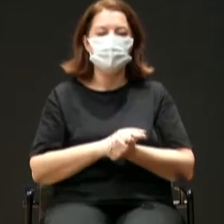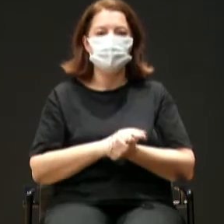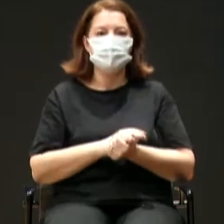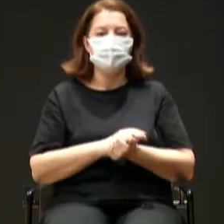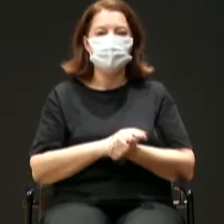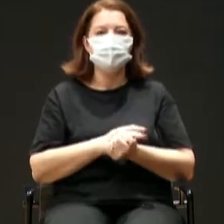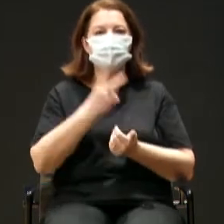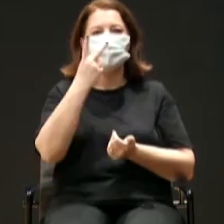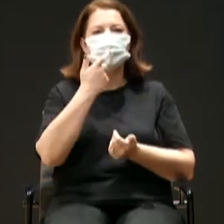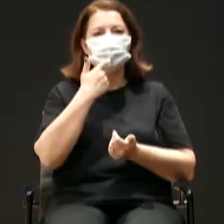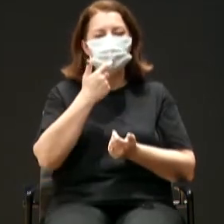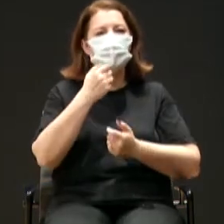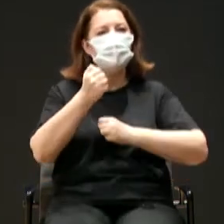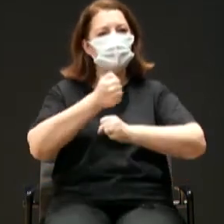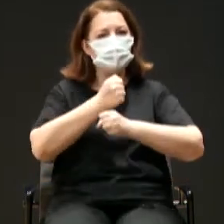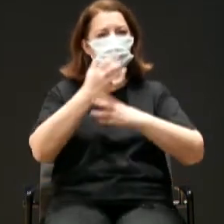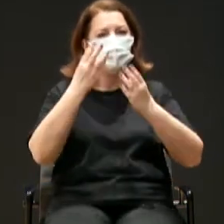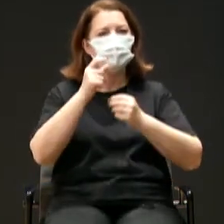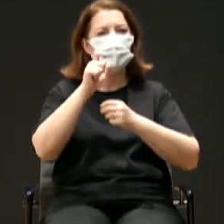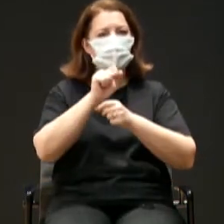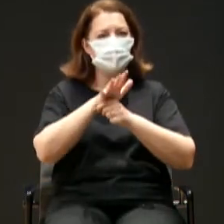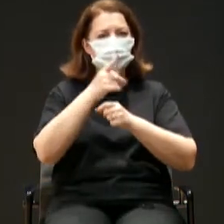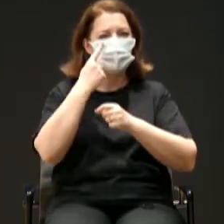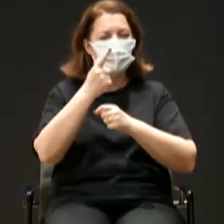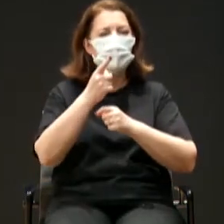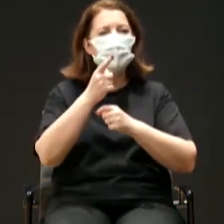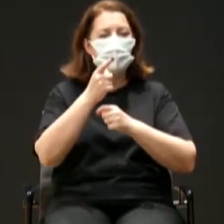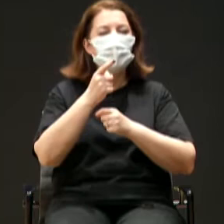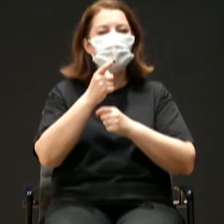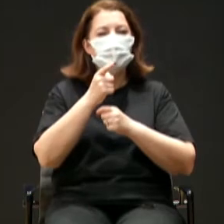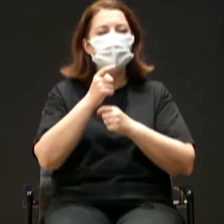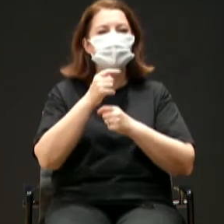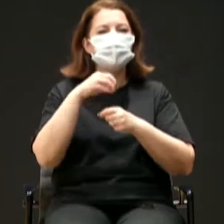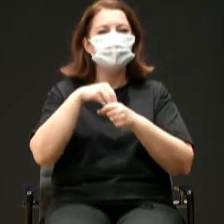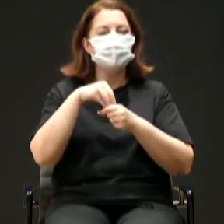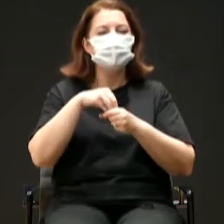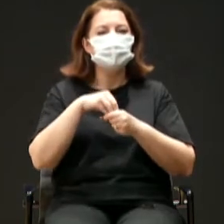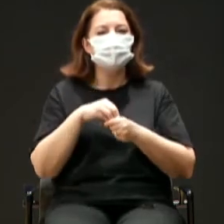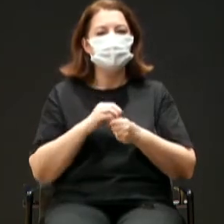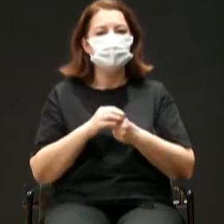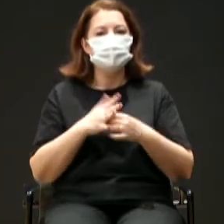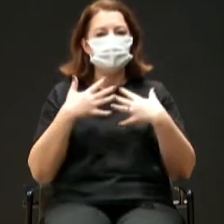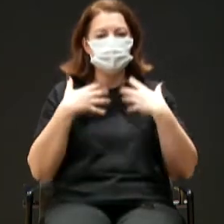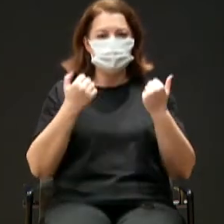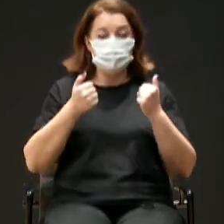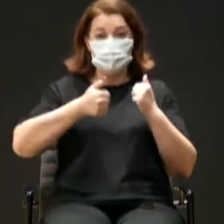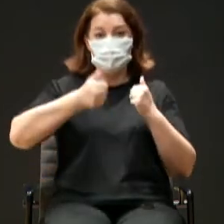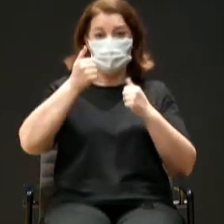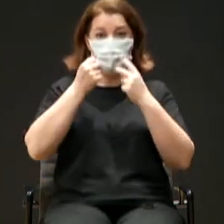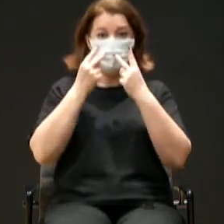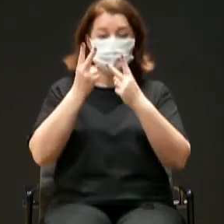Malum iki senedir mücadele ettiğimiz COVID-19 salgını ile alakalı Sağlık